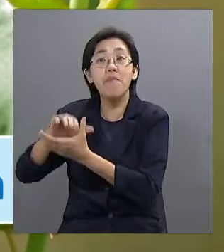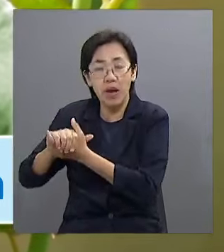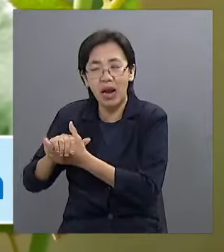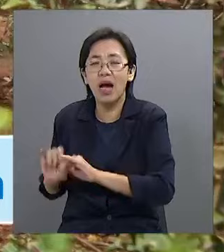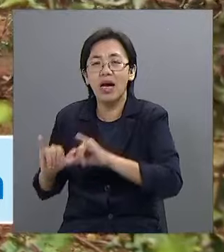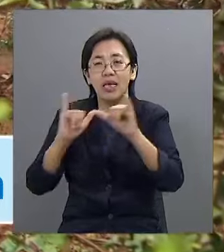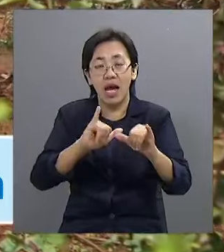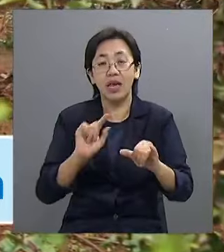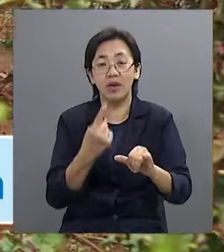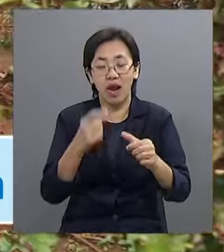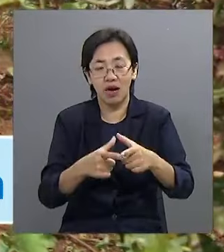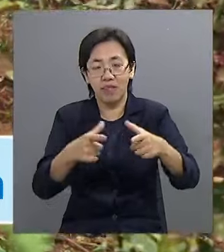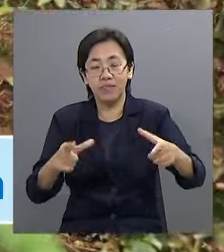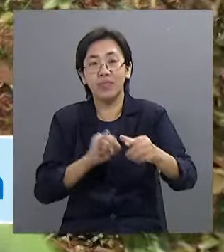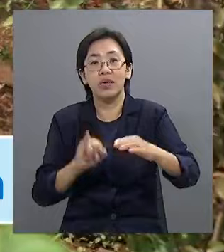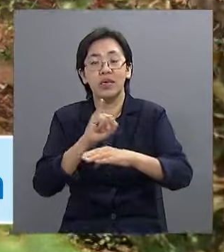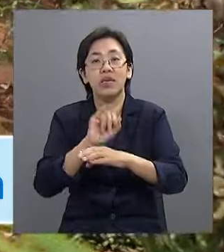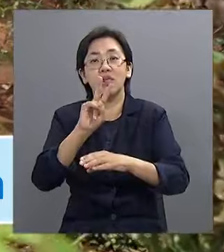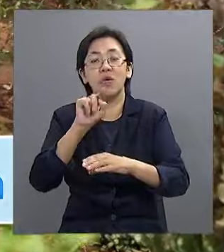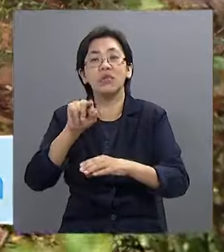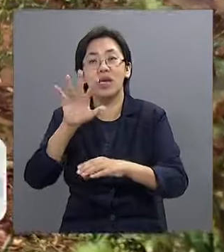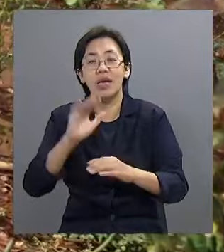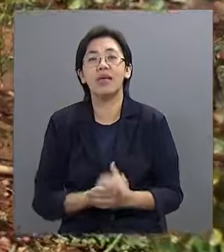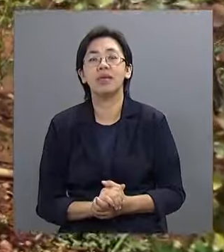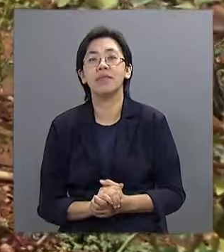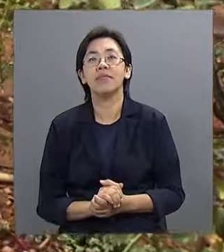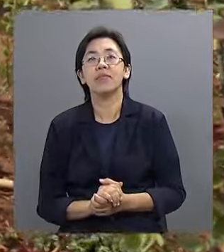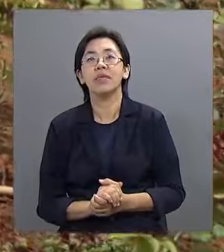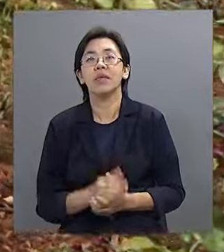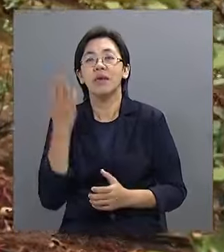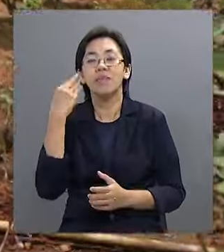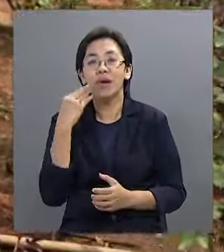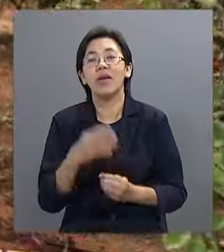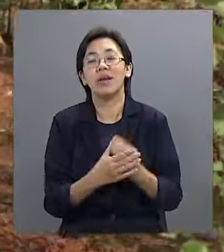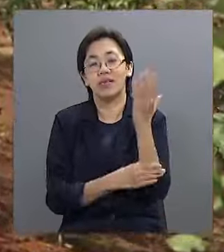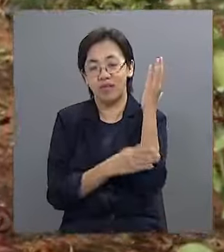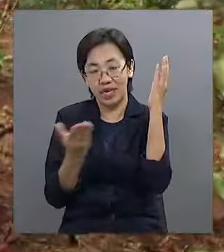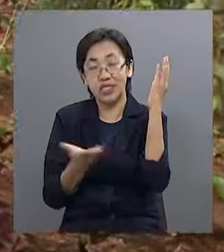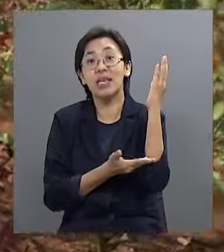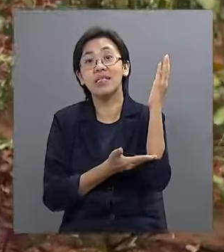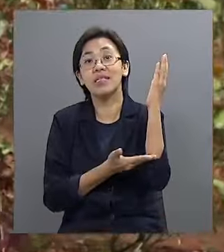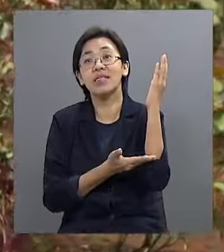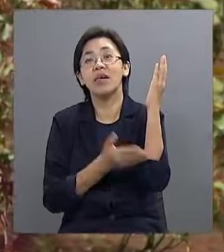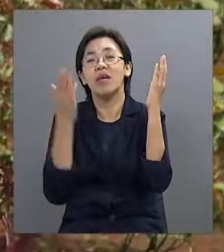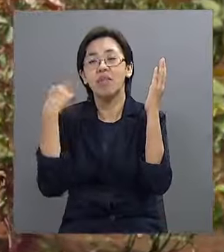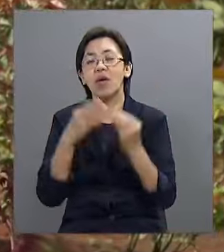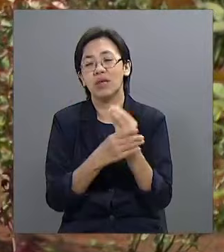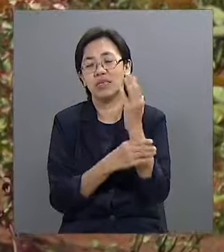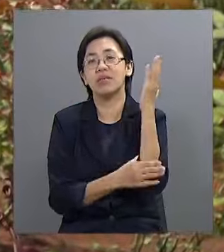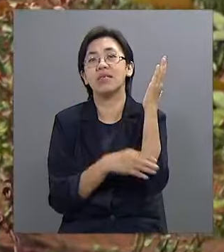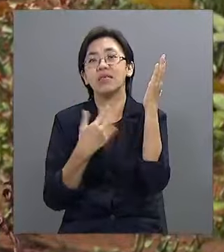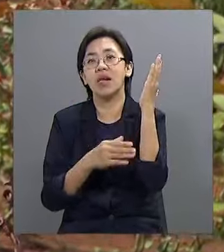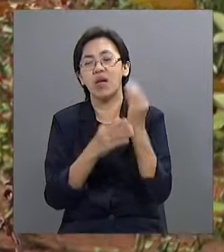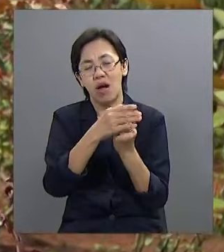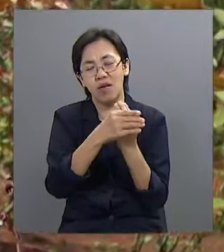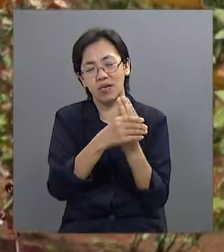ดอกแรกที่ตัดนะโทษนะครับตอนนั้นที่ตัดปกตินะกุหลาบต้องตัดยาวแต่ตอนปลูกใหม่ๆเนี่ยมันจะยังแตกไม่ยา